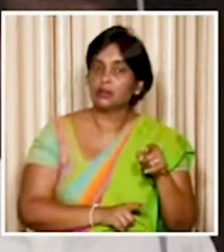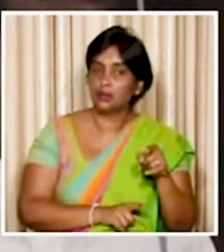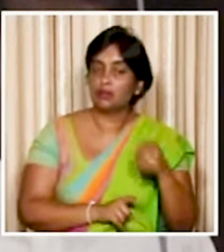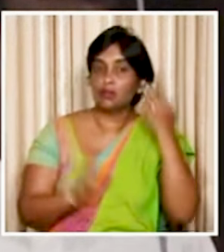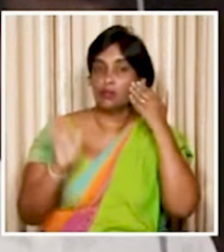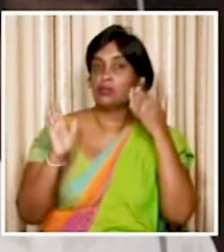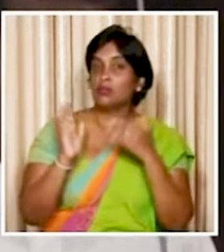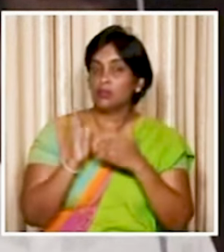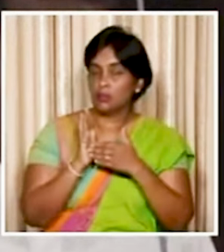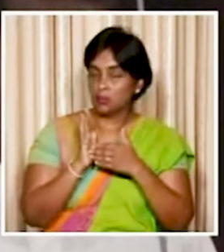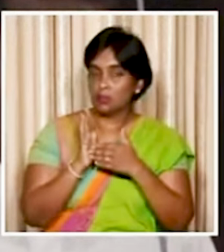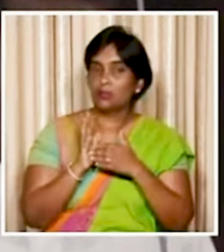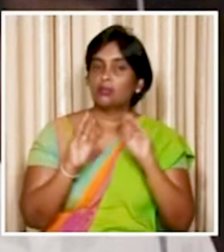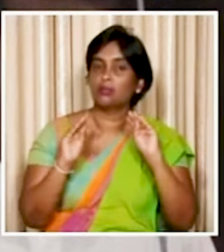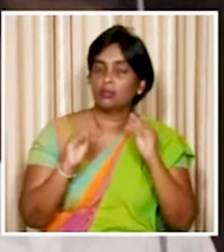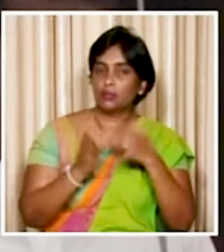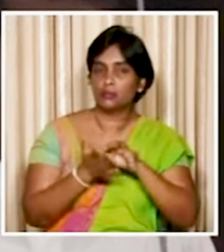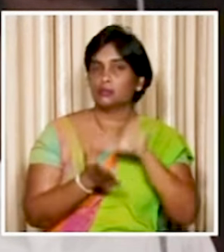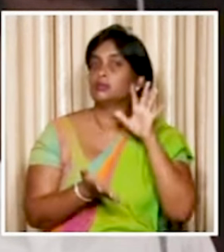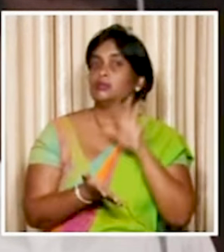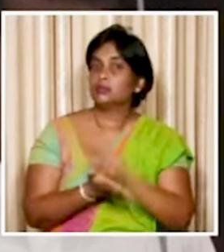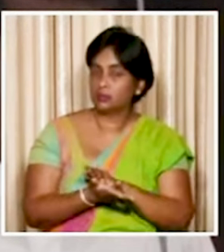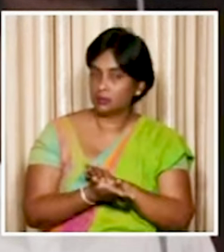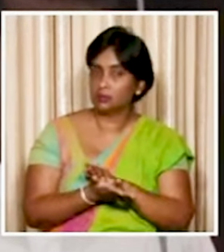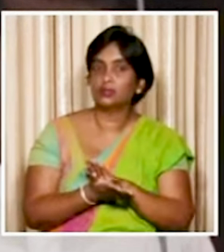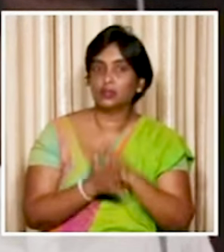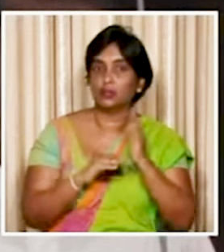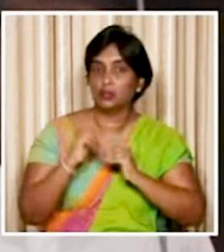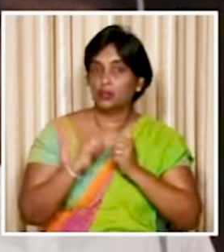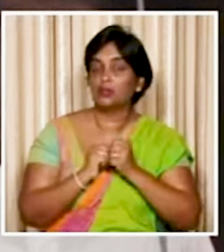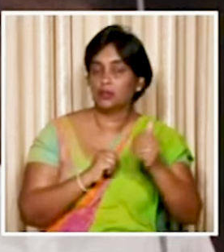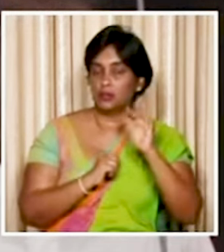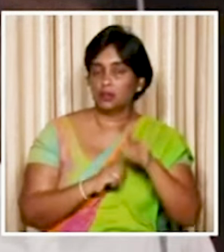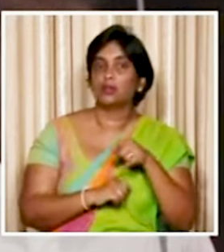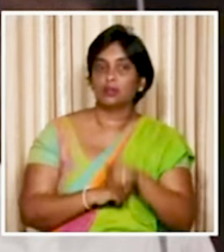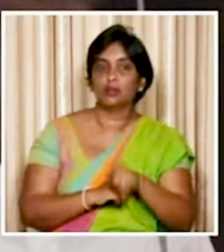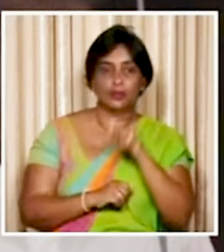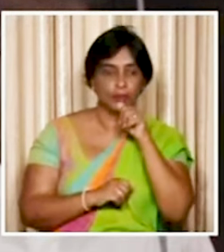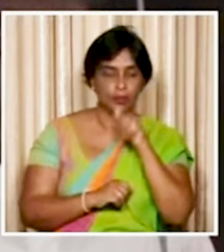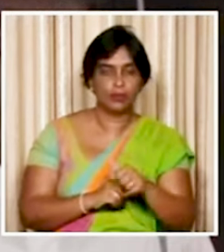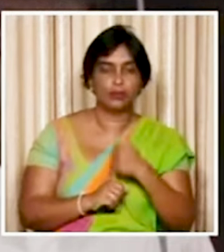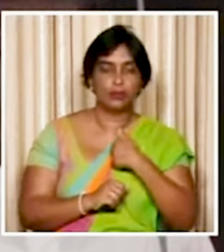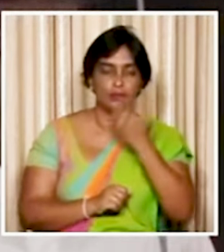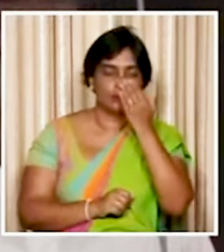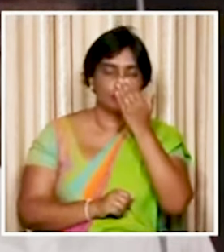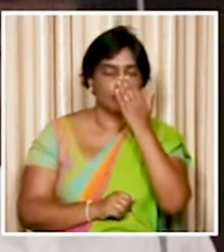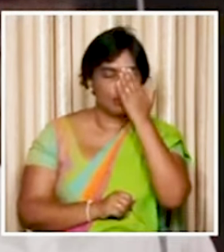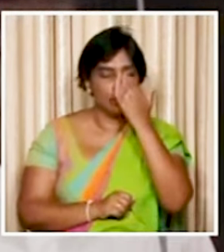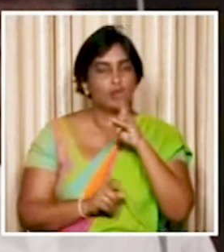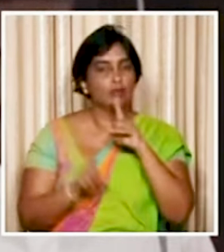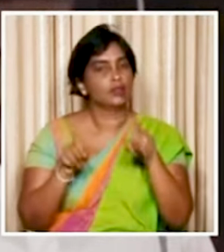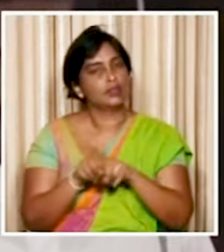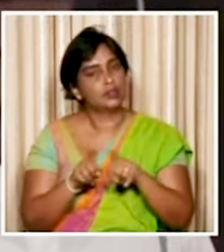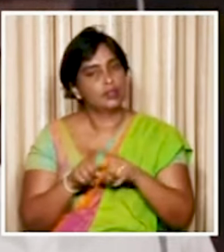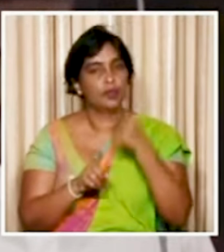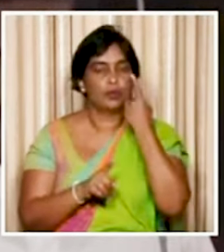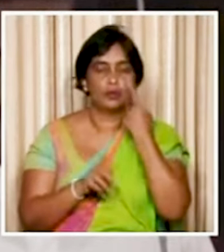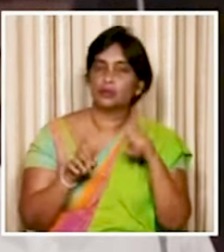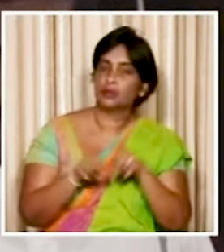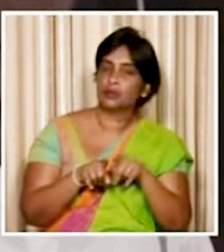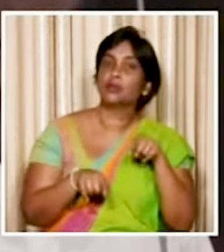ஒரு கருணை அடிப்படையில் முன்வர வேண்டும் என்று நான் இந்த சபையினூடாக இந்த வரவு செலவு திட்ட எனது